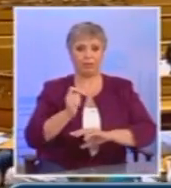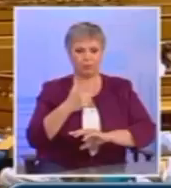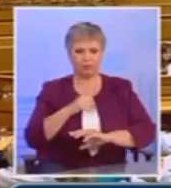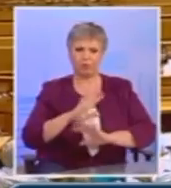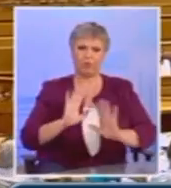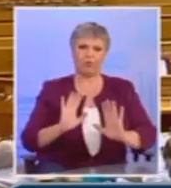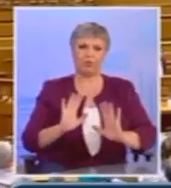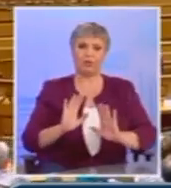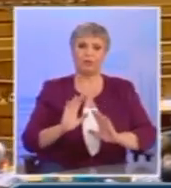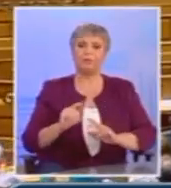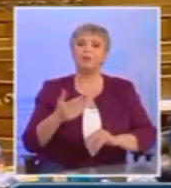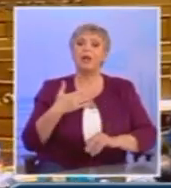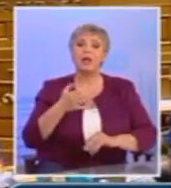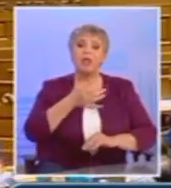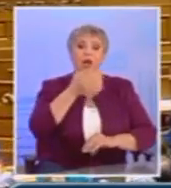είναι προφανές